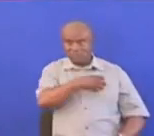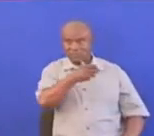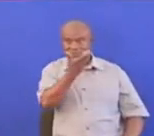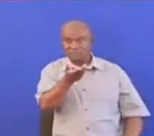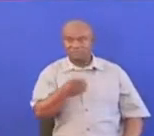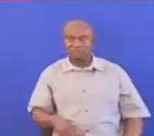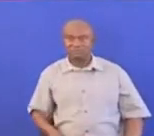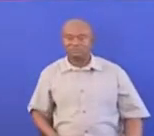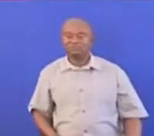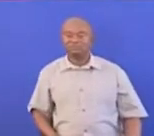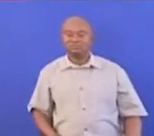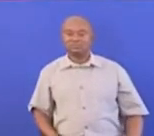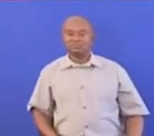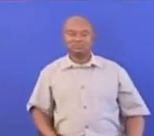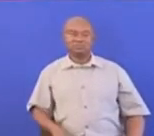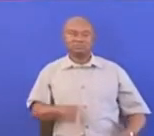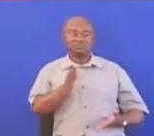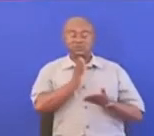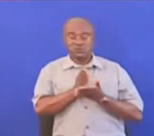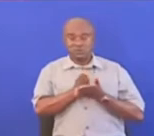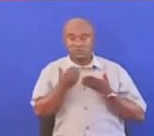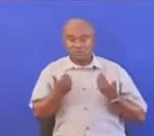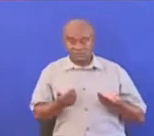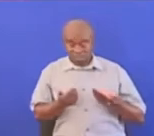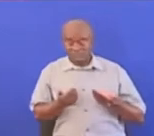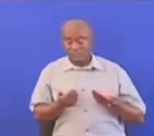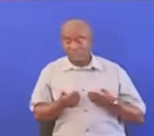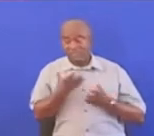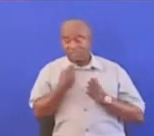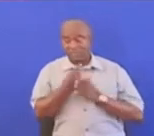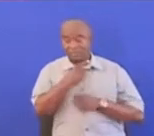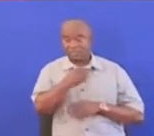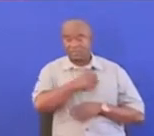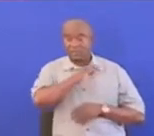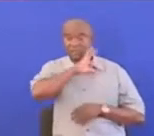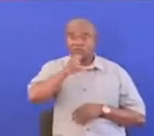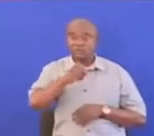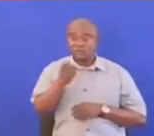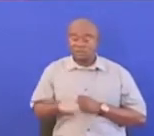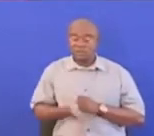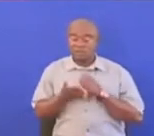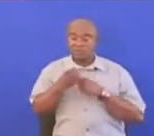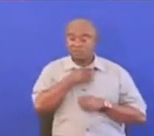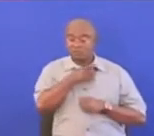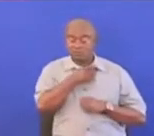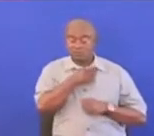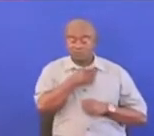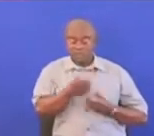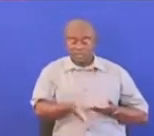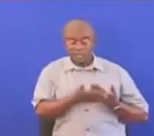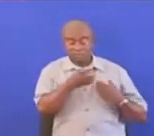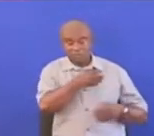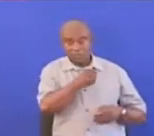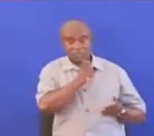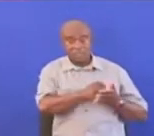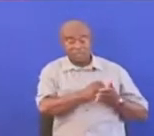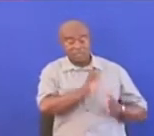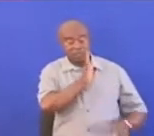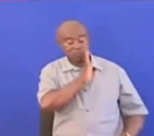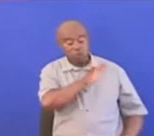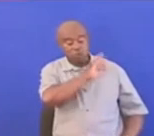Kwa kweli unastahili maua yako. Pamoja na wizara yote na naibu waziri. Pamoja na makatibu